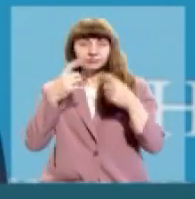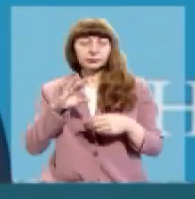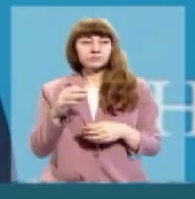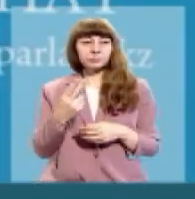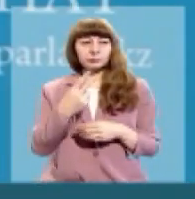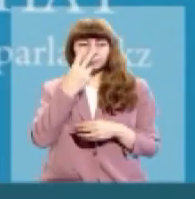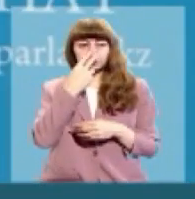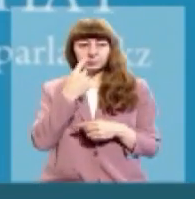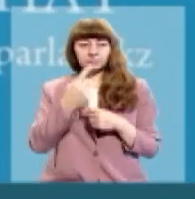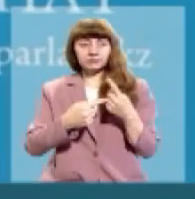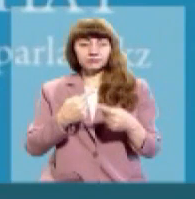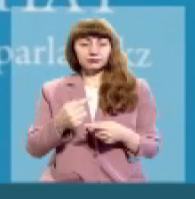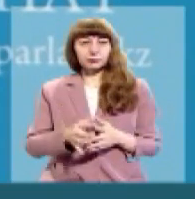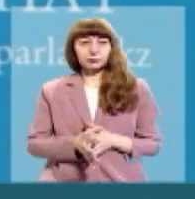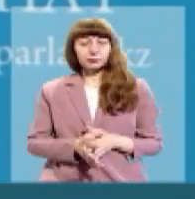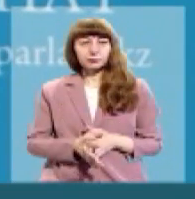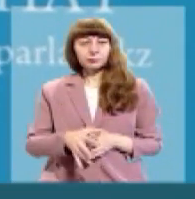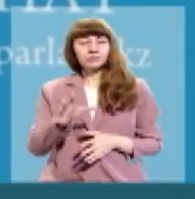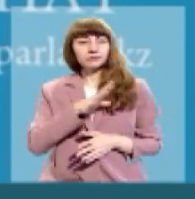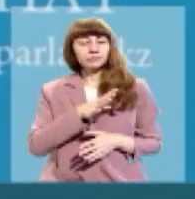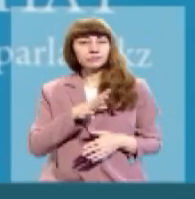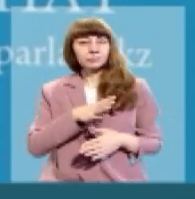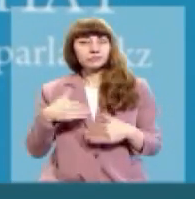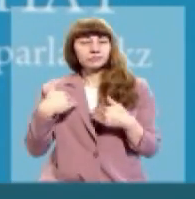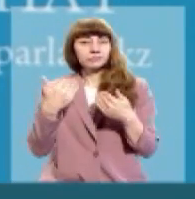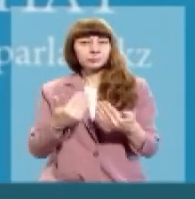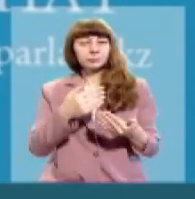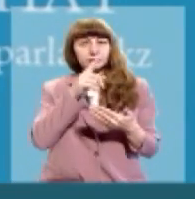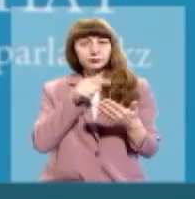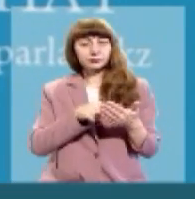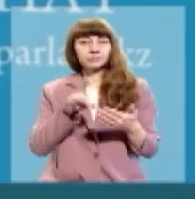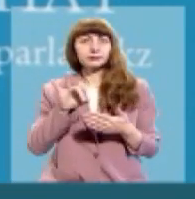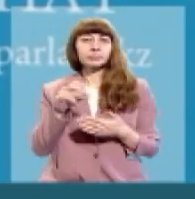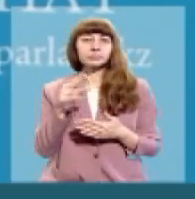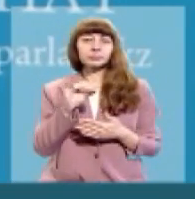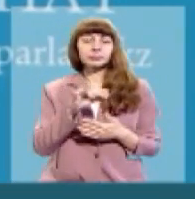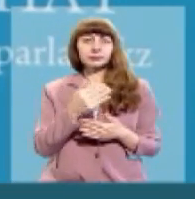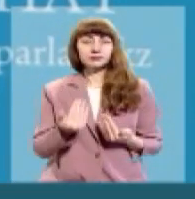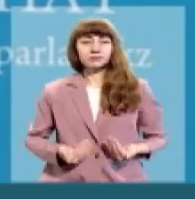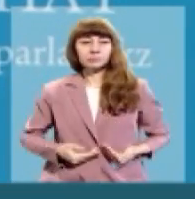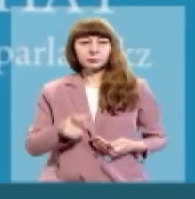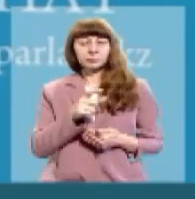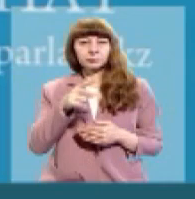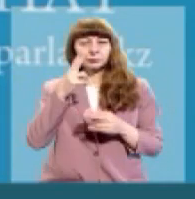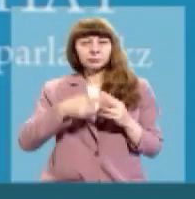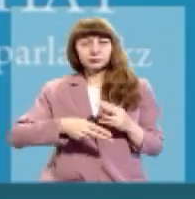талаптар қойылып отыр. Сосын мына шет мемлекеттерден өз бетінше білім алып келіп жатқан